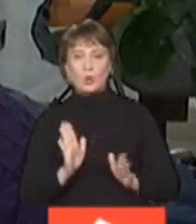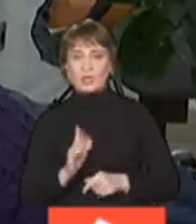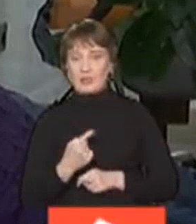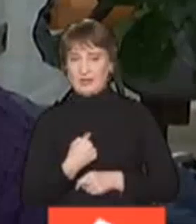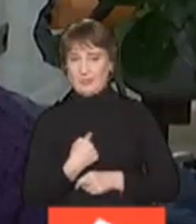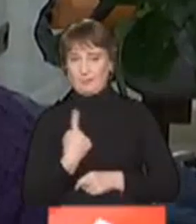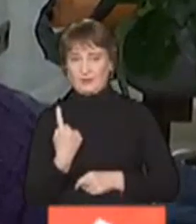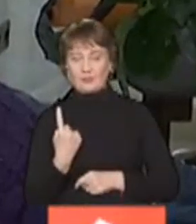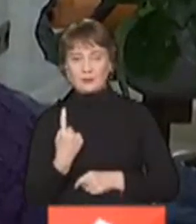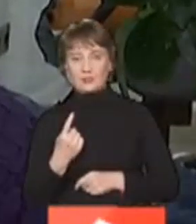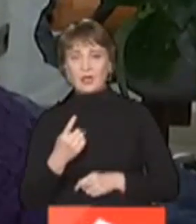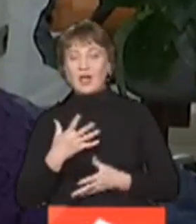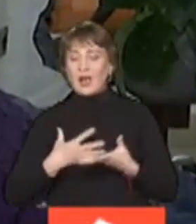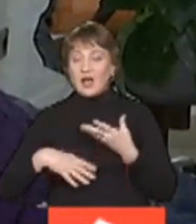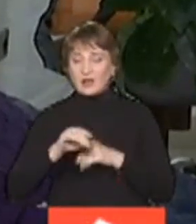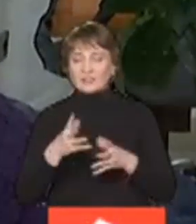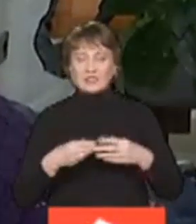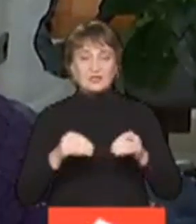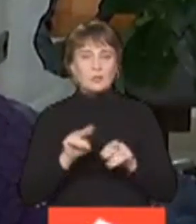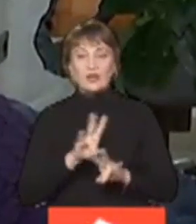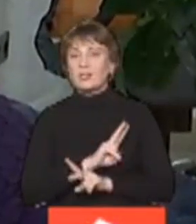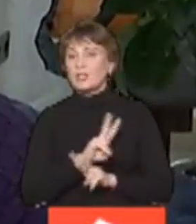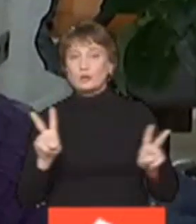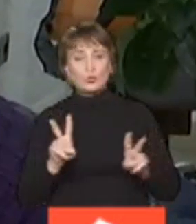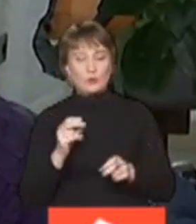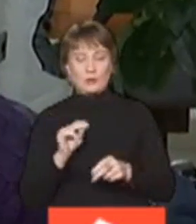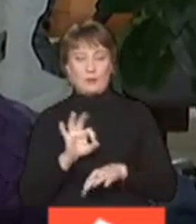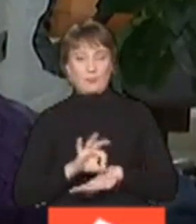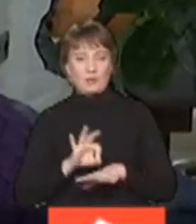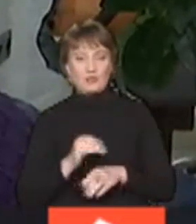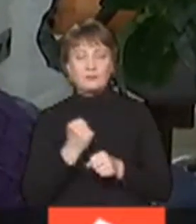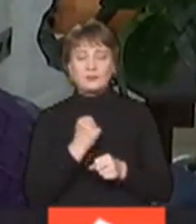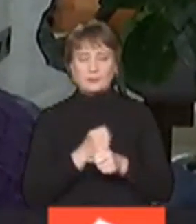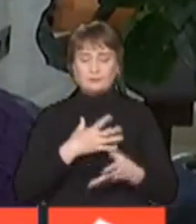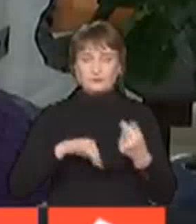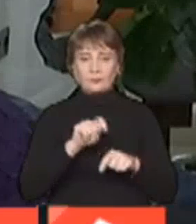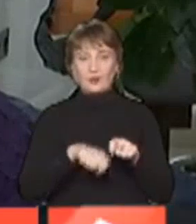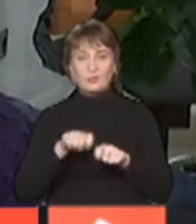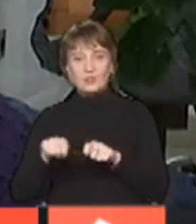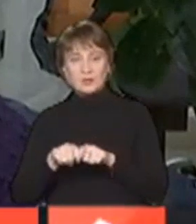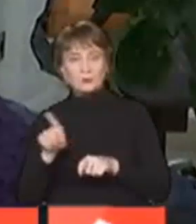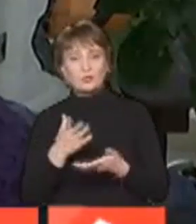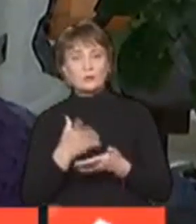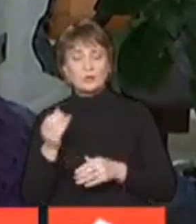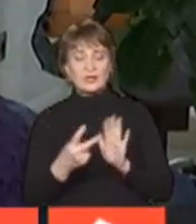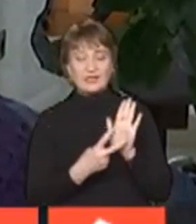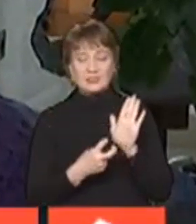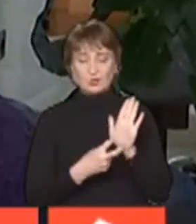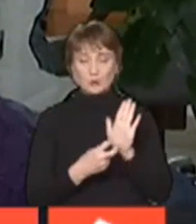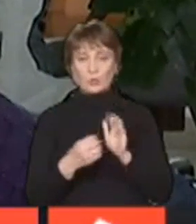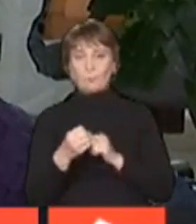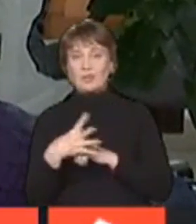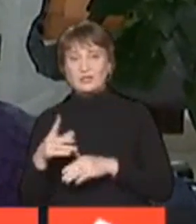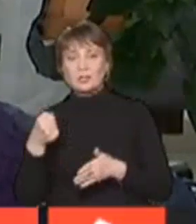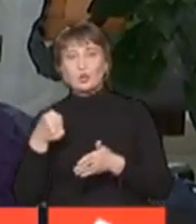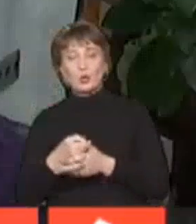а все остальные члены семьи не переболели. Но тесты мы все делали. Тест стоит от граница, то, что мы платили, от 715 гривен